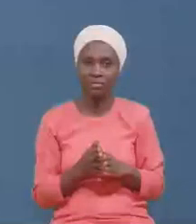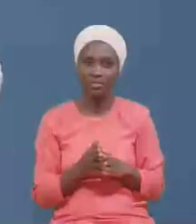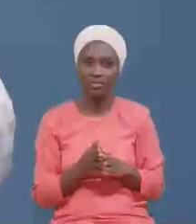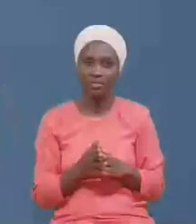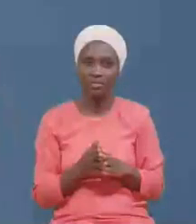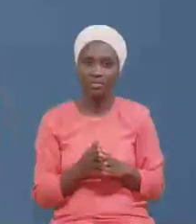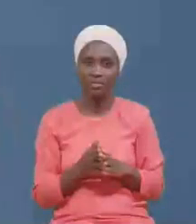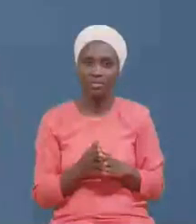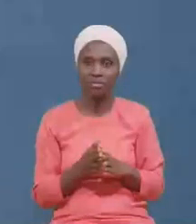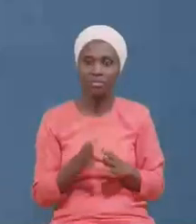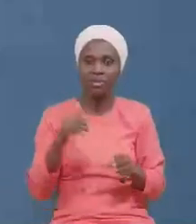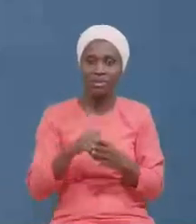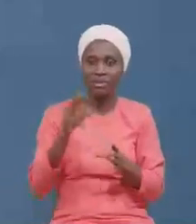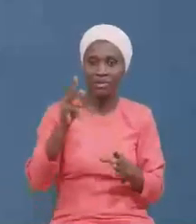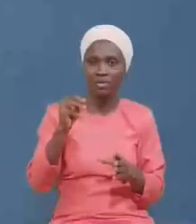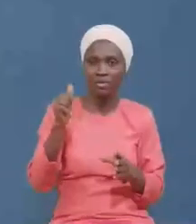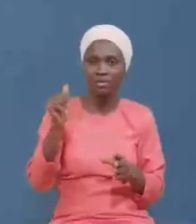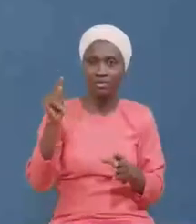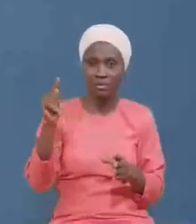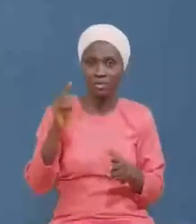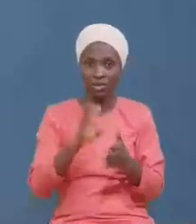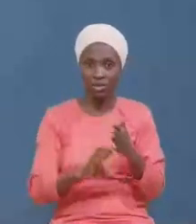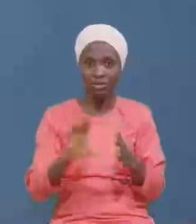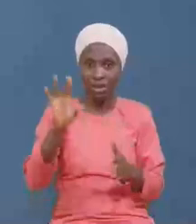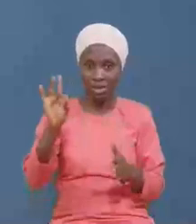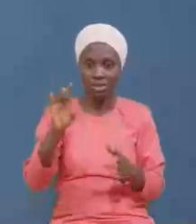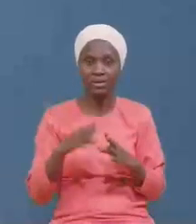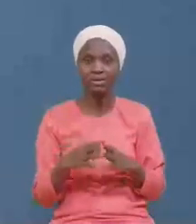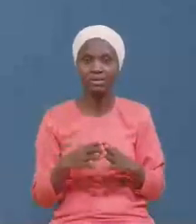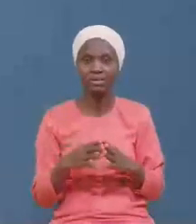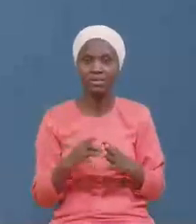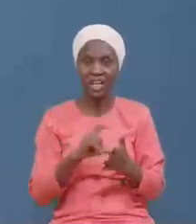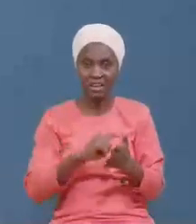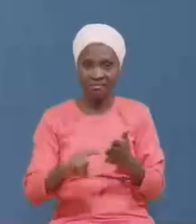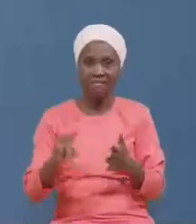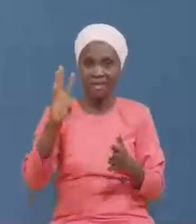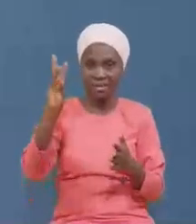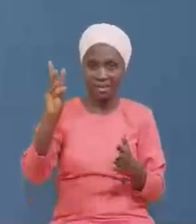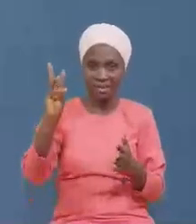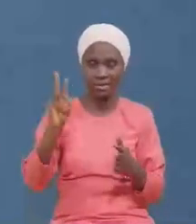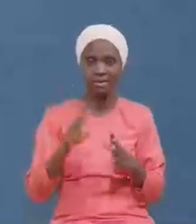Voyons Matthieu chapitre 8. Matthieu 8, 16.